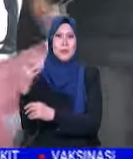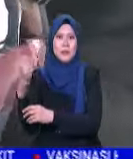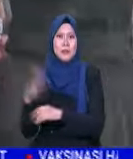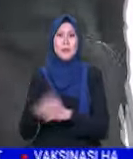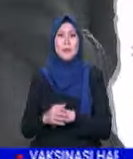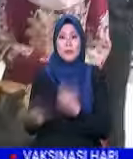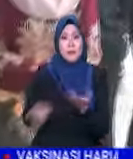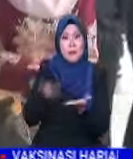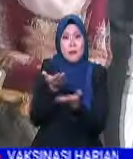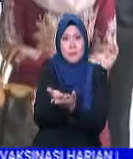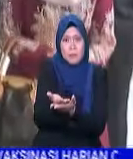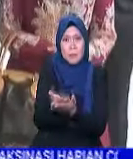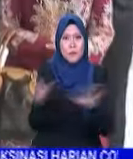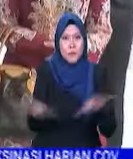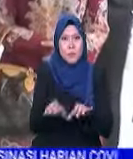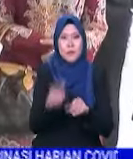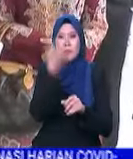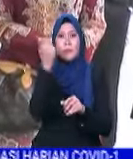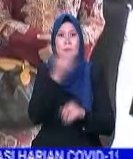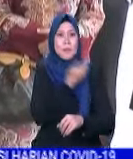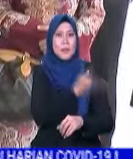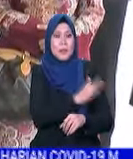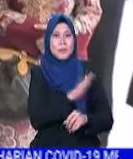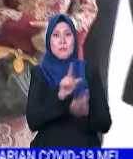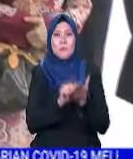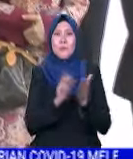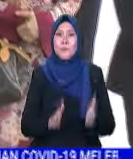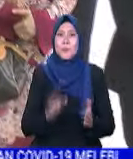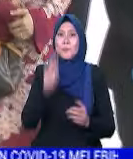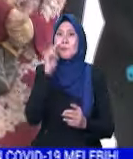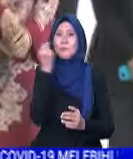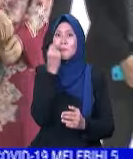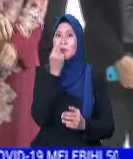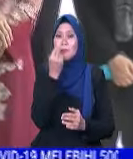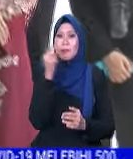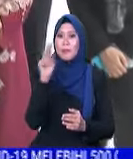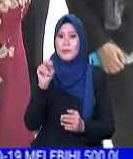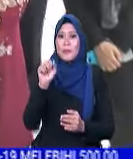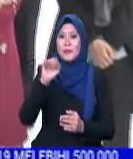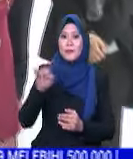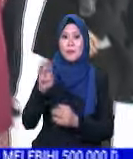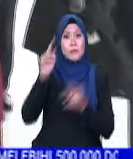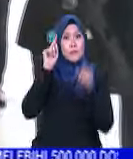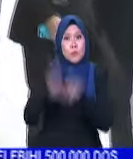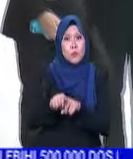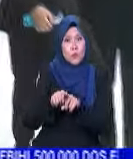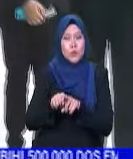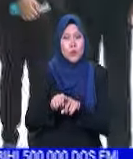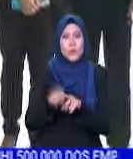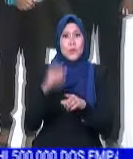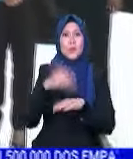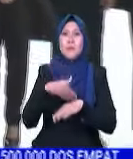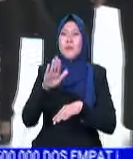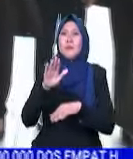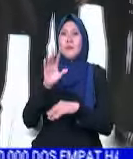kepada Dato' Hafarizam dibuat susulan bekas penasihat media Dato' Sri Najib Paul Stedlen bersetuju melepaskan